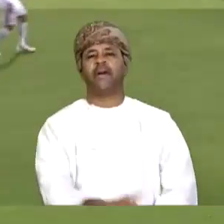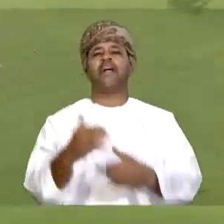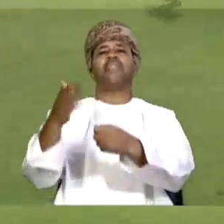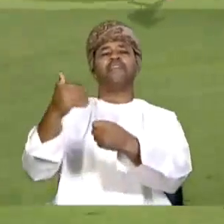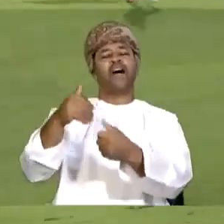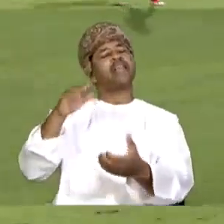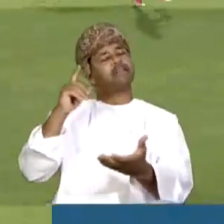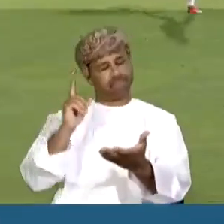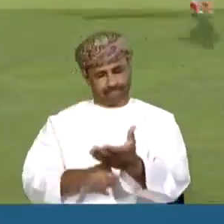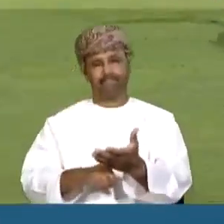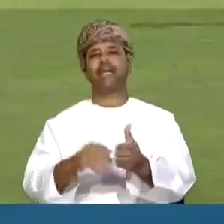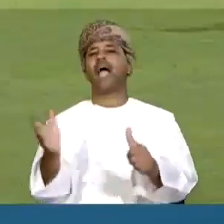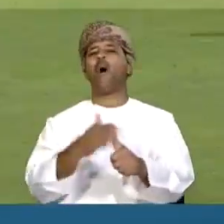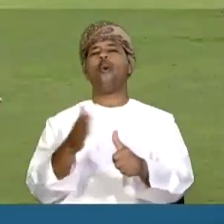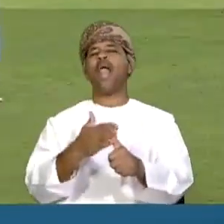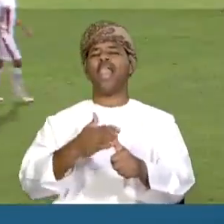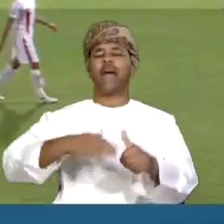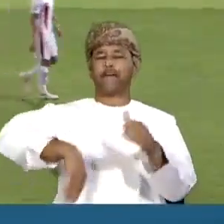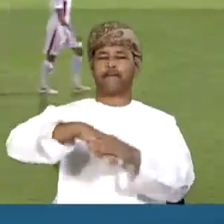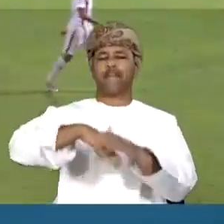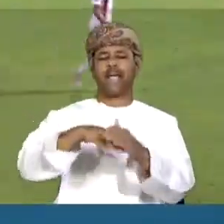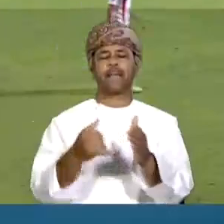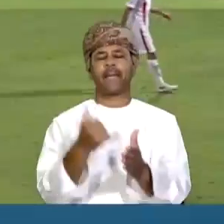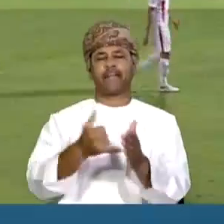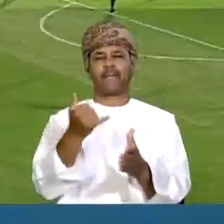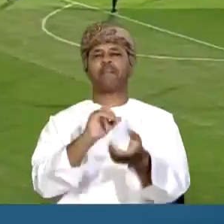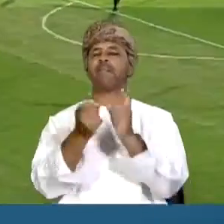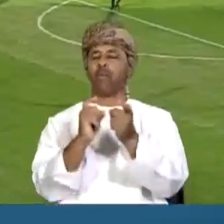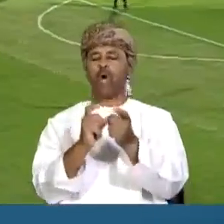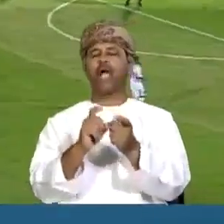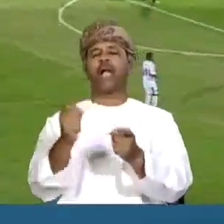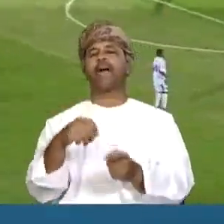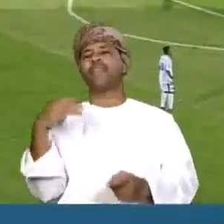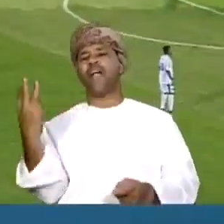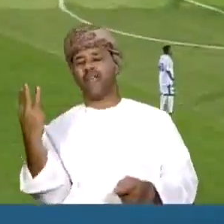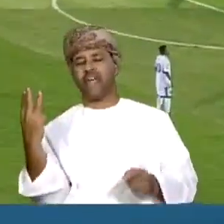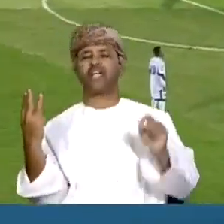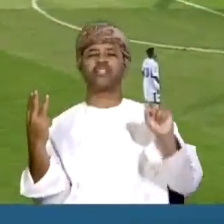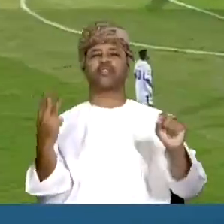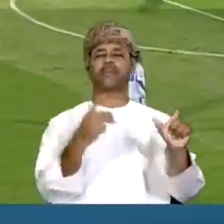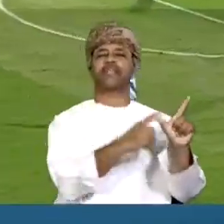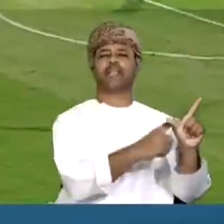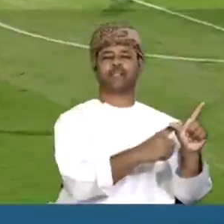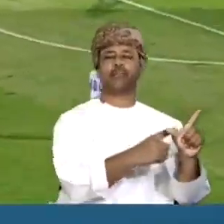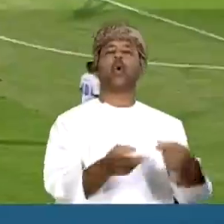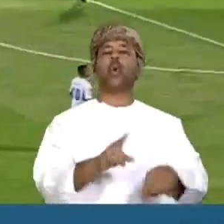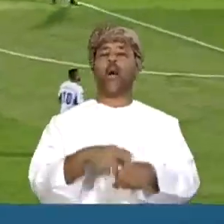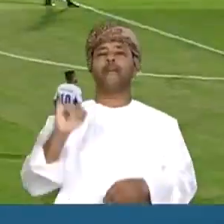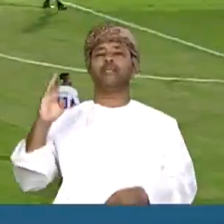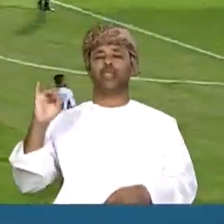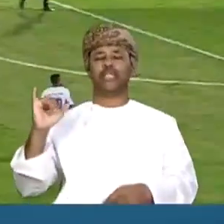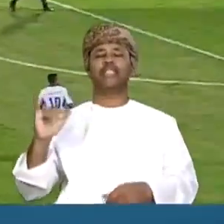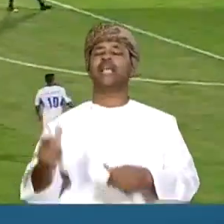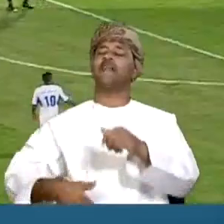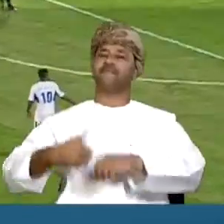ظفار يؤكد صدارته القسم الأول من دوري عمان تل لكرة القدم بثلاثية في مرمى مسقط، وأمجيس يحقق